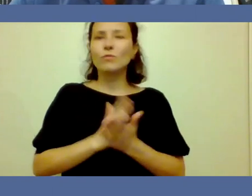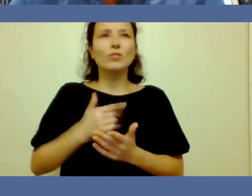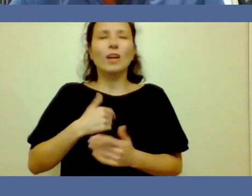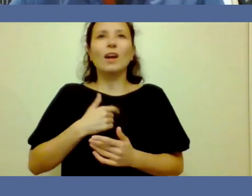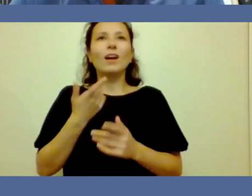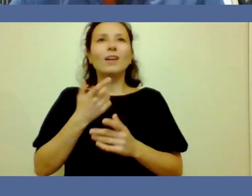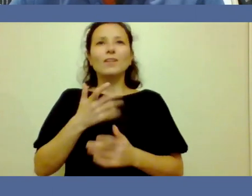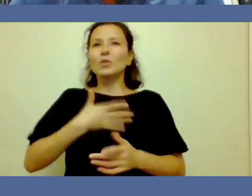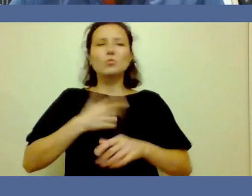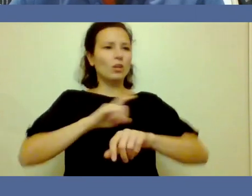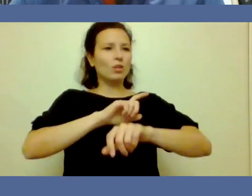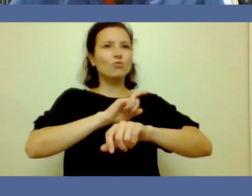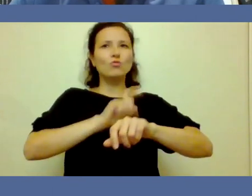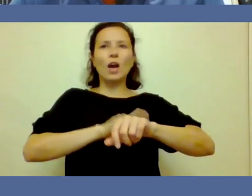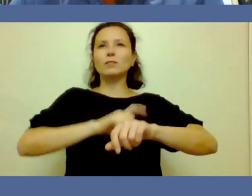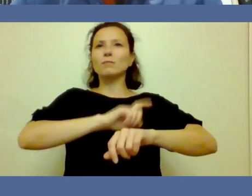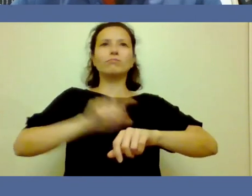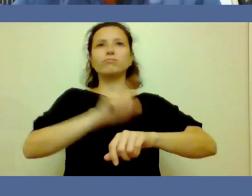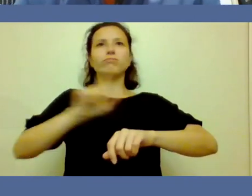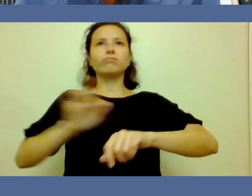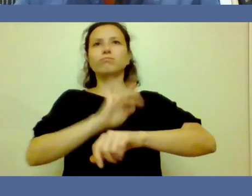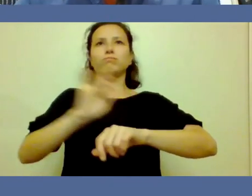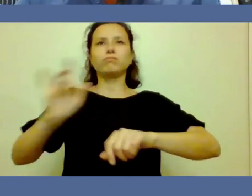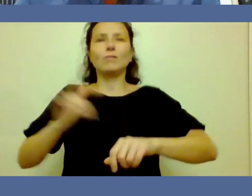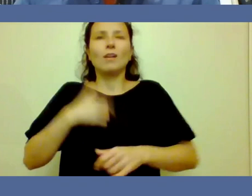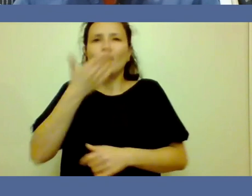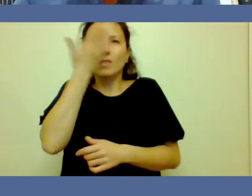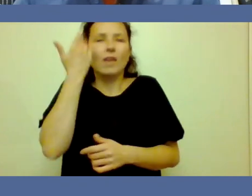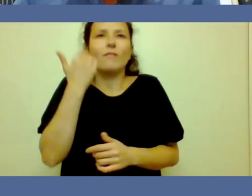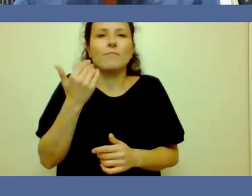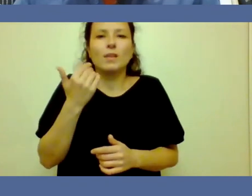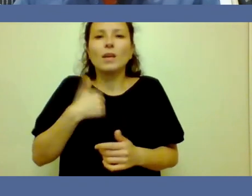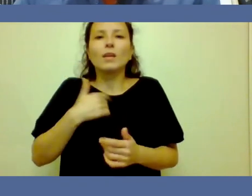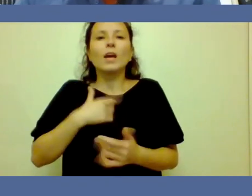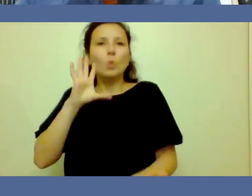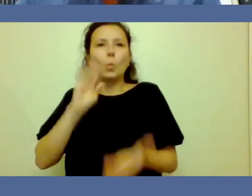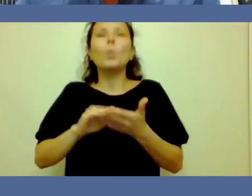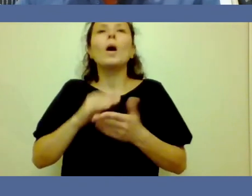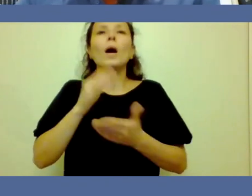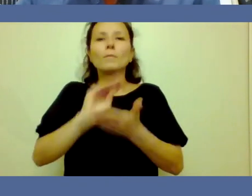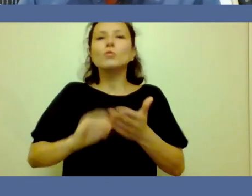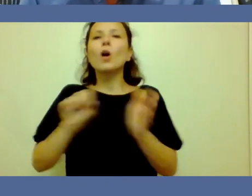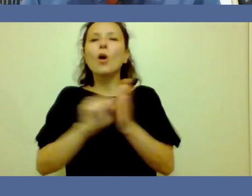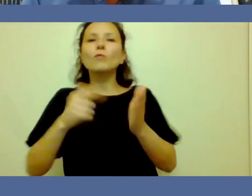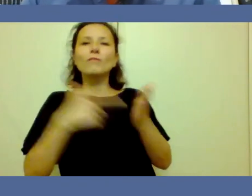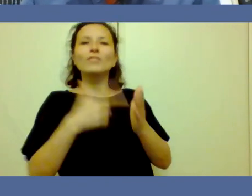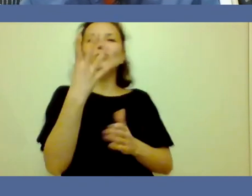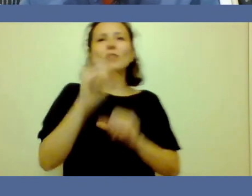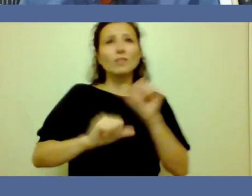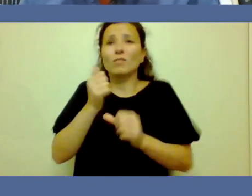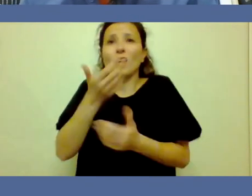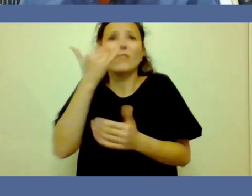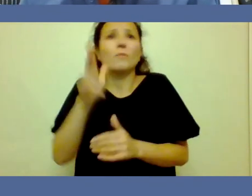czasu. Ja nie wiem, kiedy minęło te... Ja piszę od 2004 roku. Ja nie wiem, kiedy to